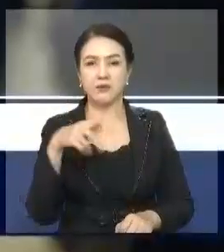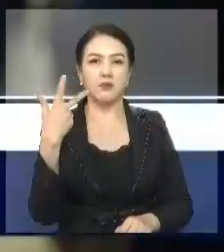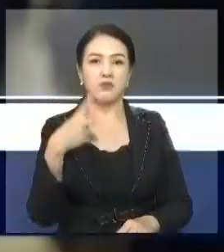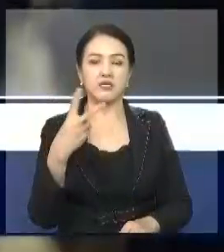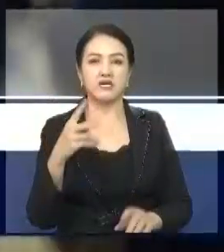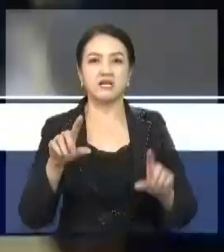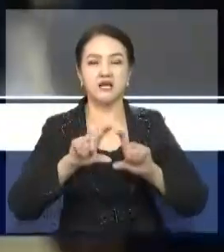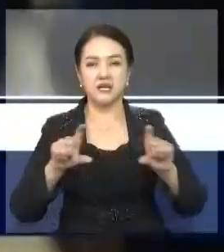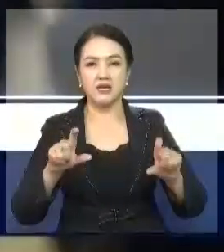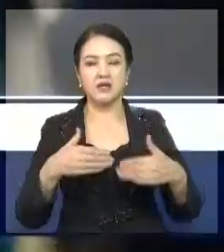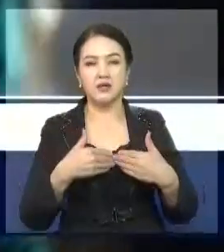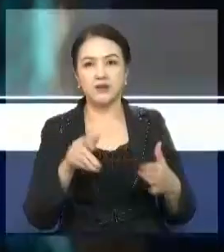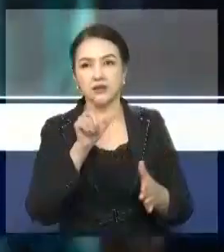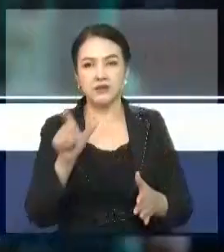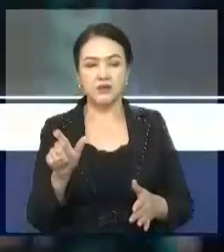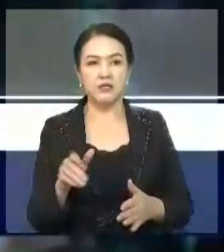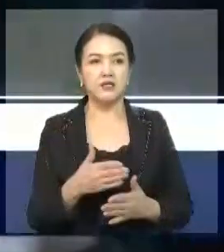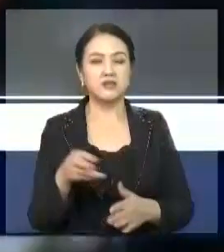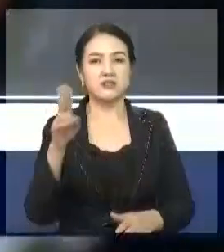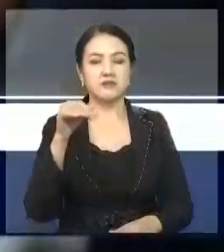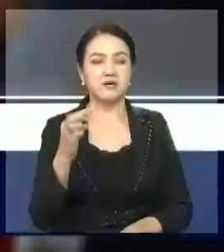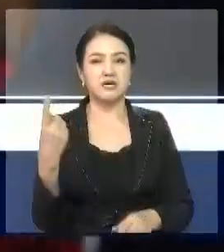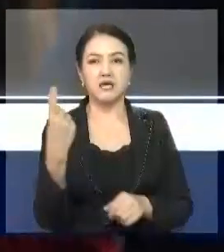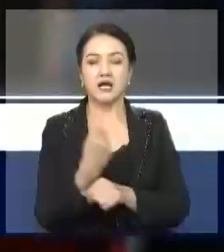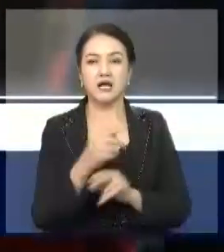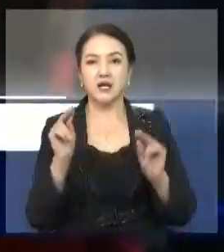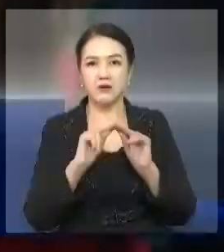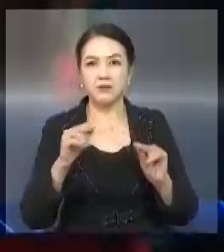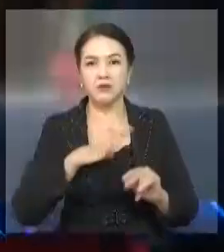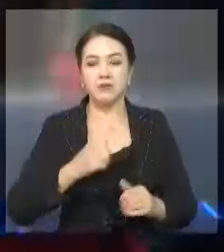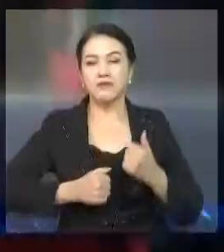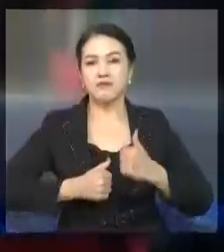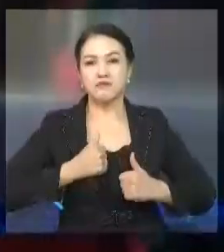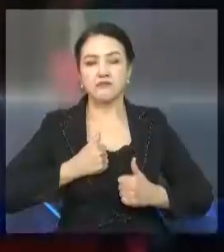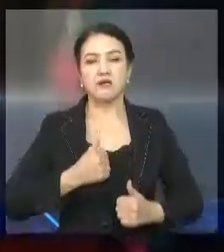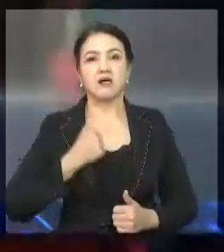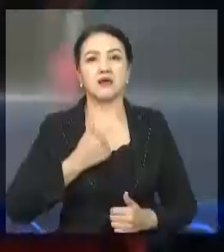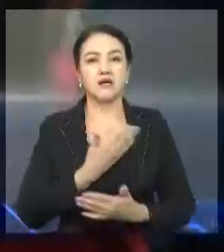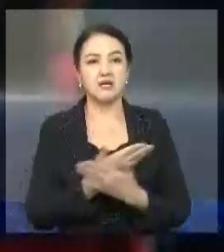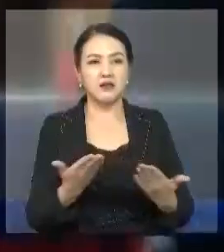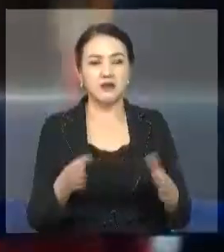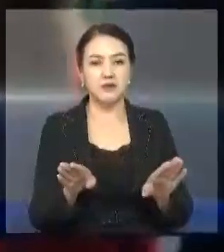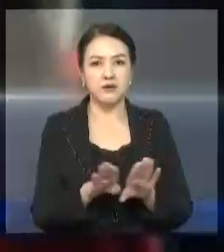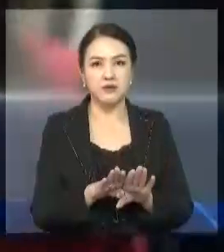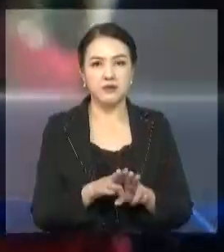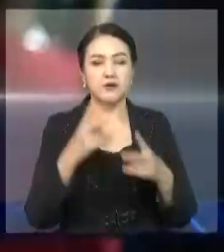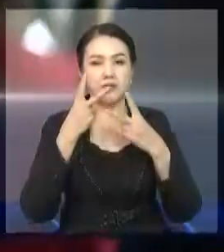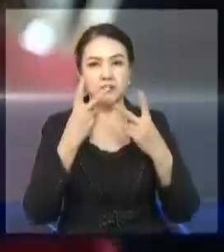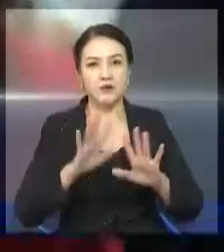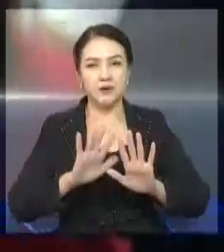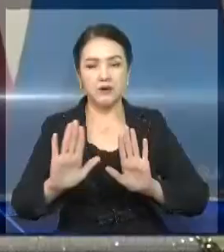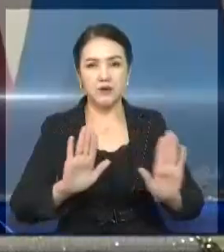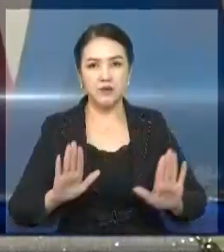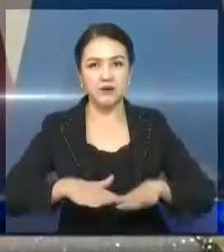32 гимназияның түлегі. Димаштың алғашқы ұстазы болғанды мақтан етемін. Осындай үлкен көрме